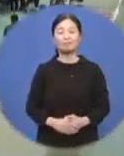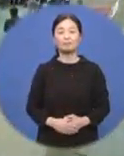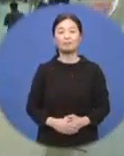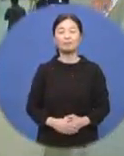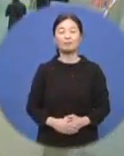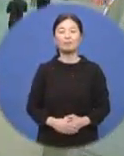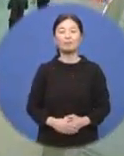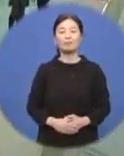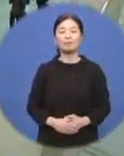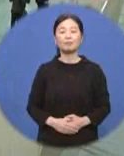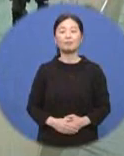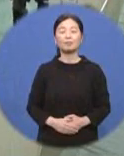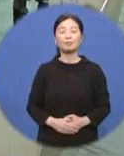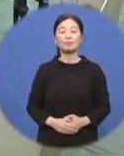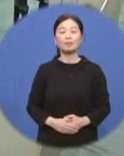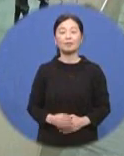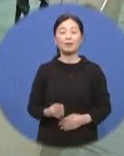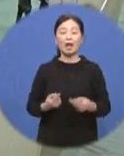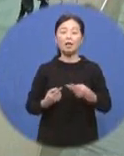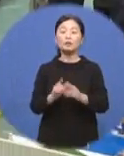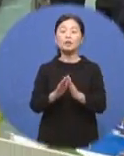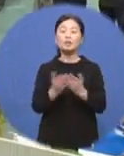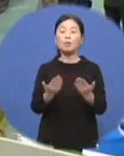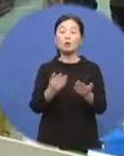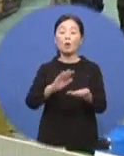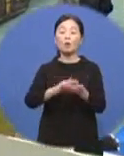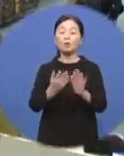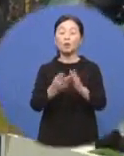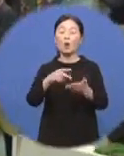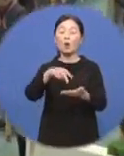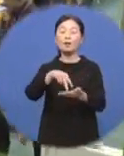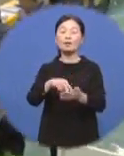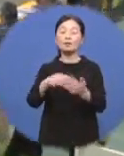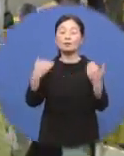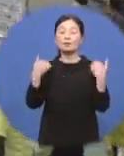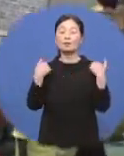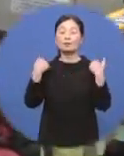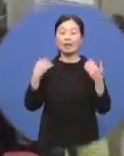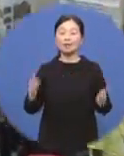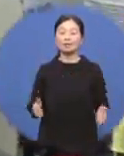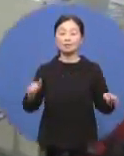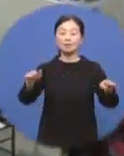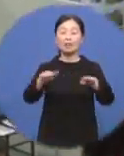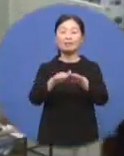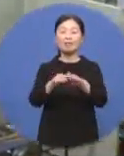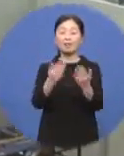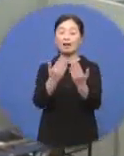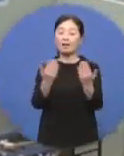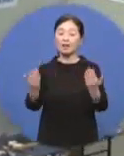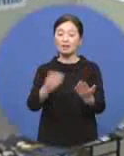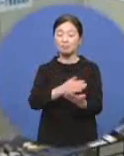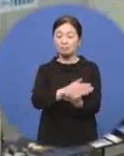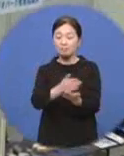会場の一つ串本町立体育館ではさまざまな展示がありました。